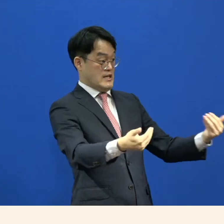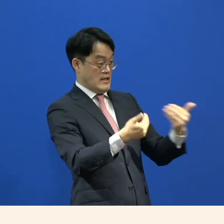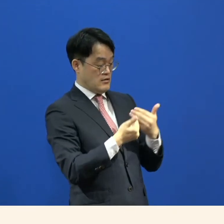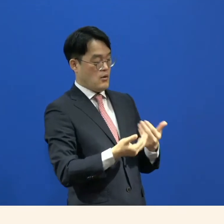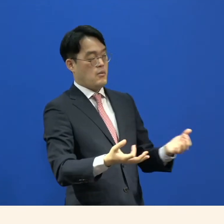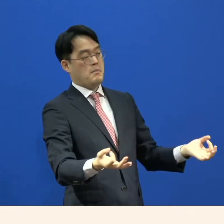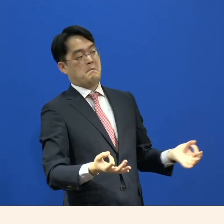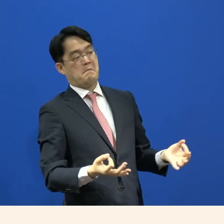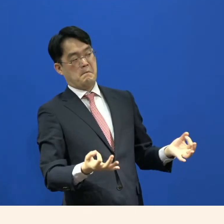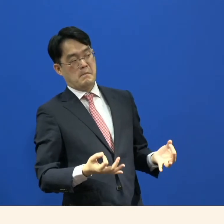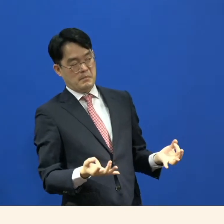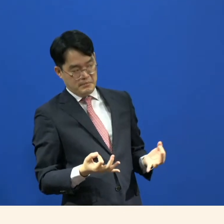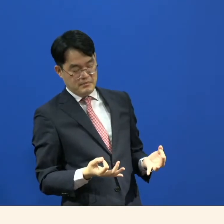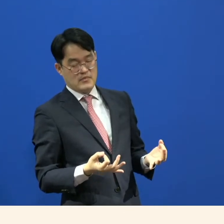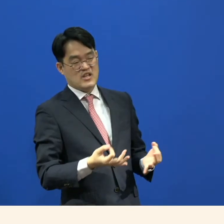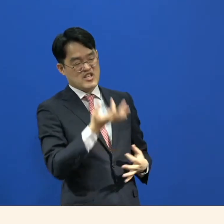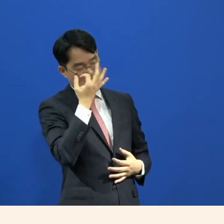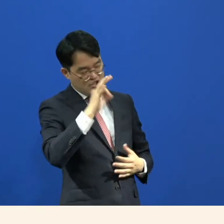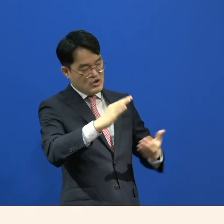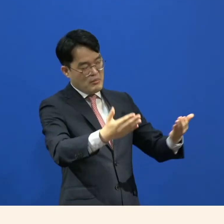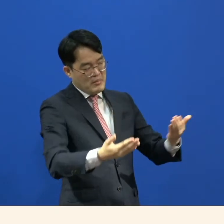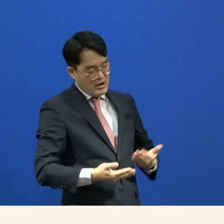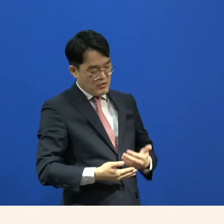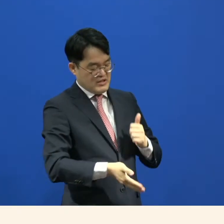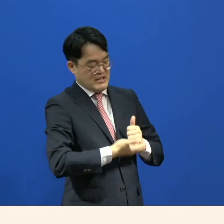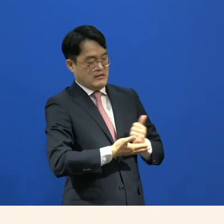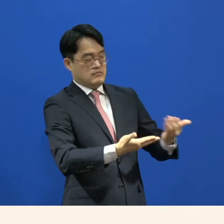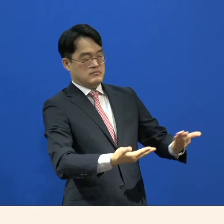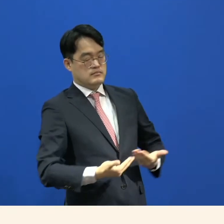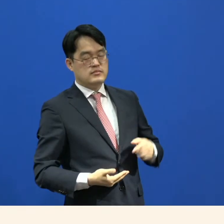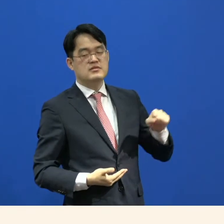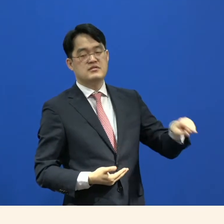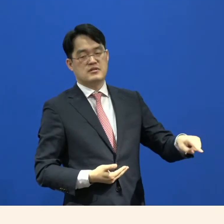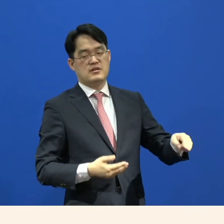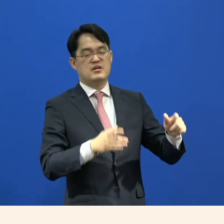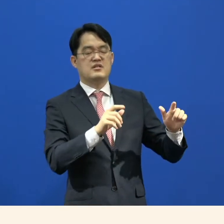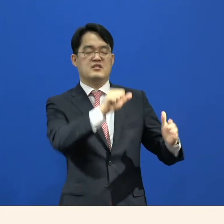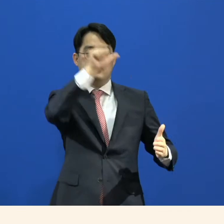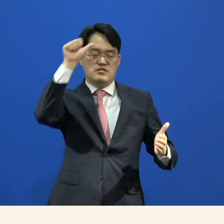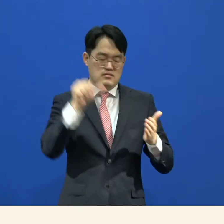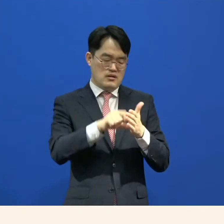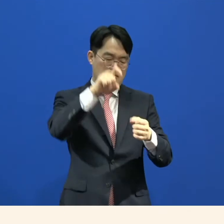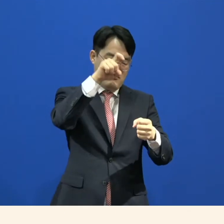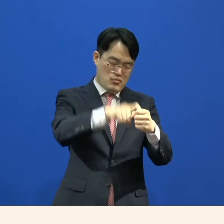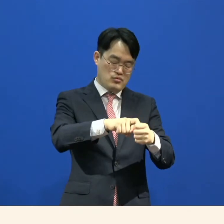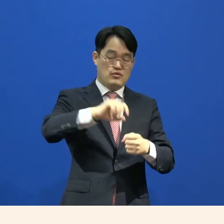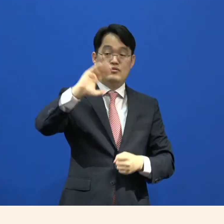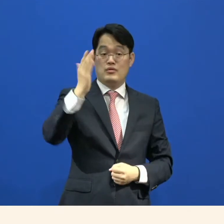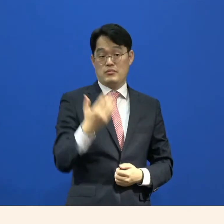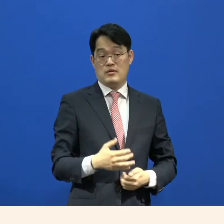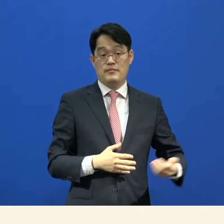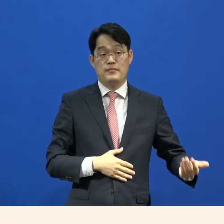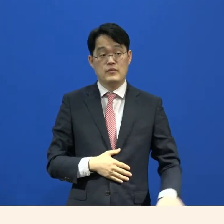그러나 여러분, 이생의 모든 자랑은 결국은 허무해진다는 거예요. 여러분, 돈 자랑해 보세요. 얼마나 가겠습니까? 돈 자랑.